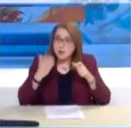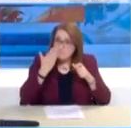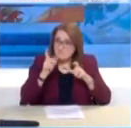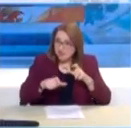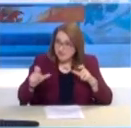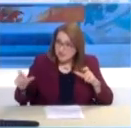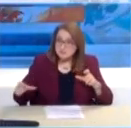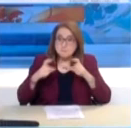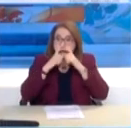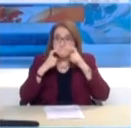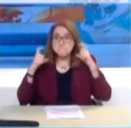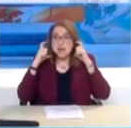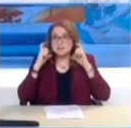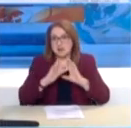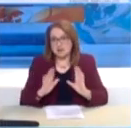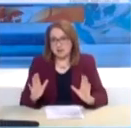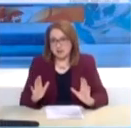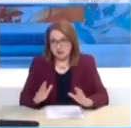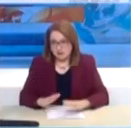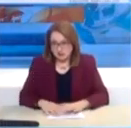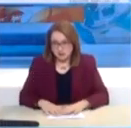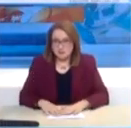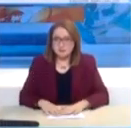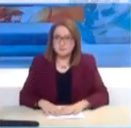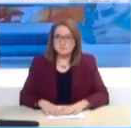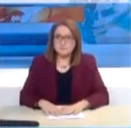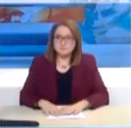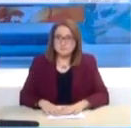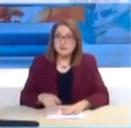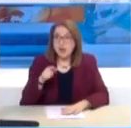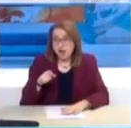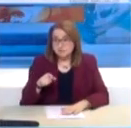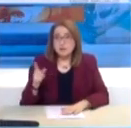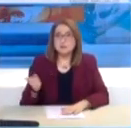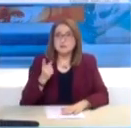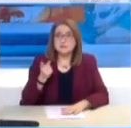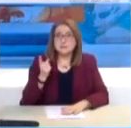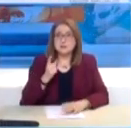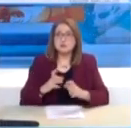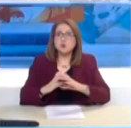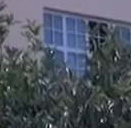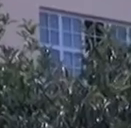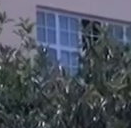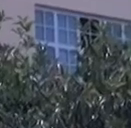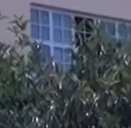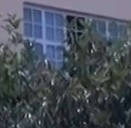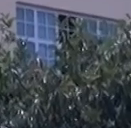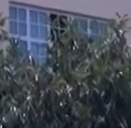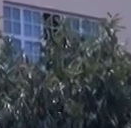τονίζω, αναφερόμαστε ειδικά εδώ στα μέσα που αφορούν τους μαθητές, για παράδειγμα τα σχολικά λεωφορεία.